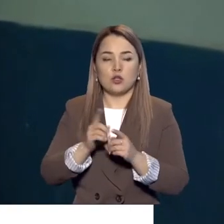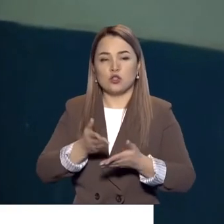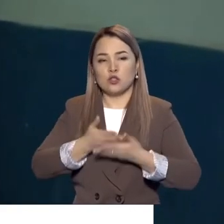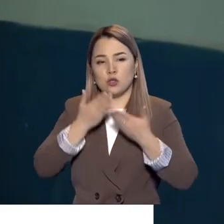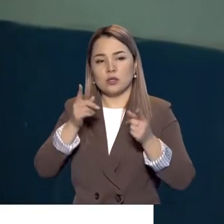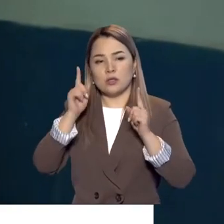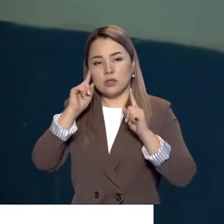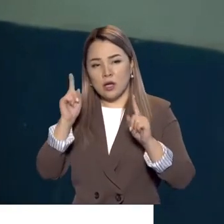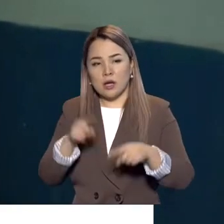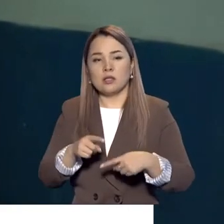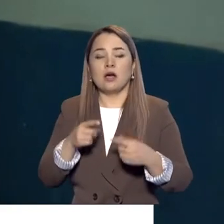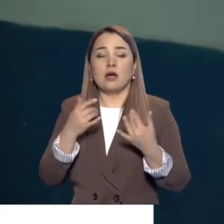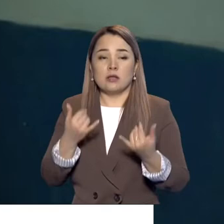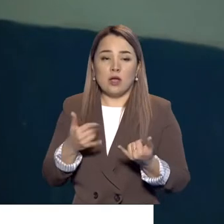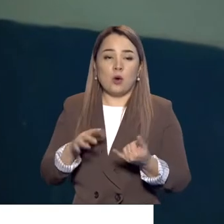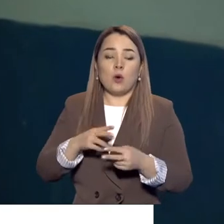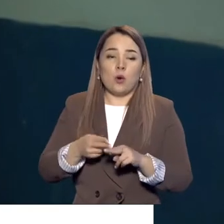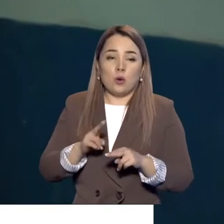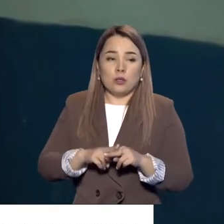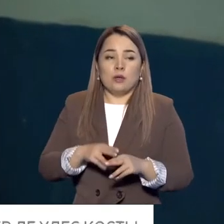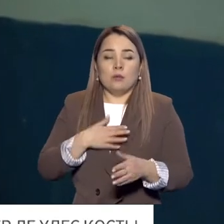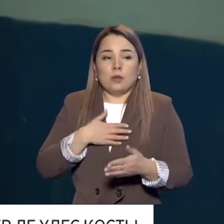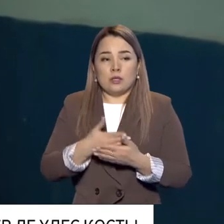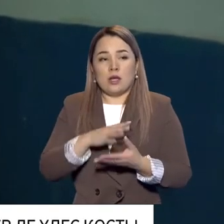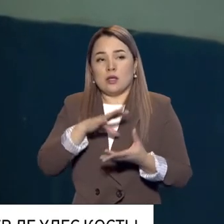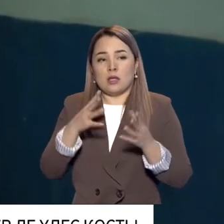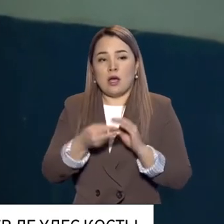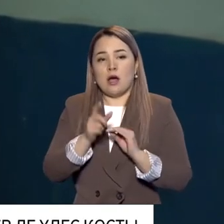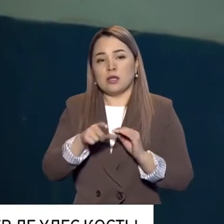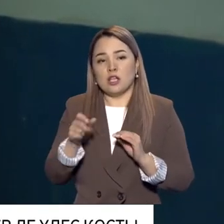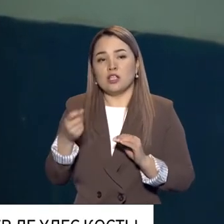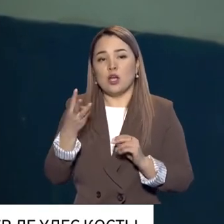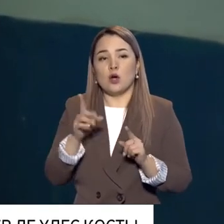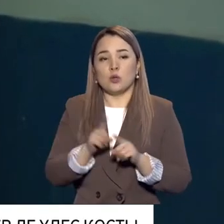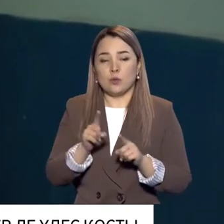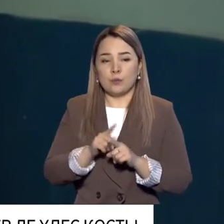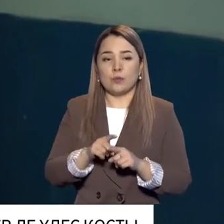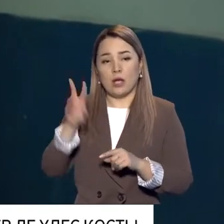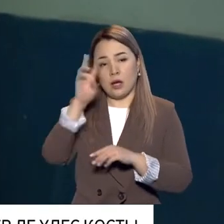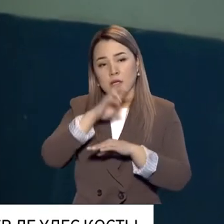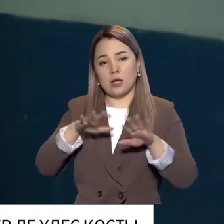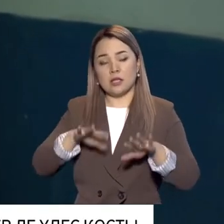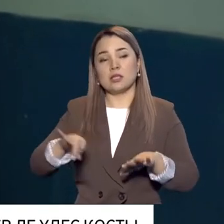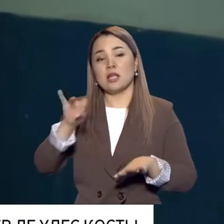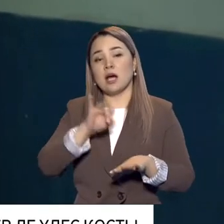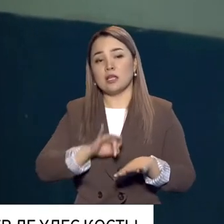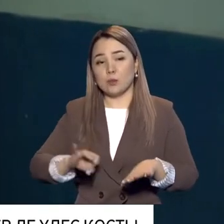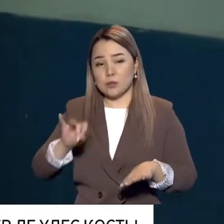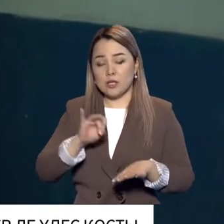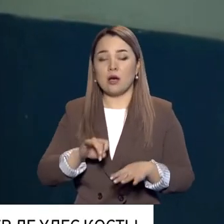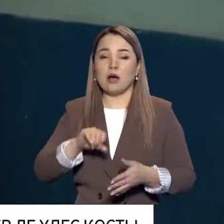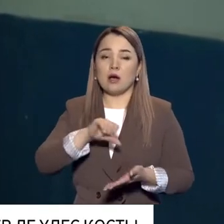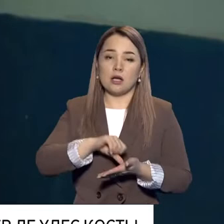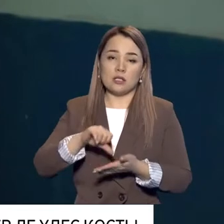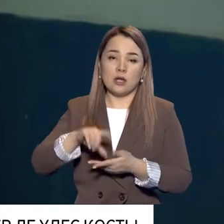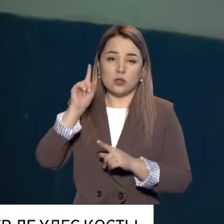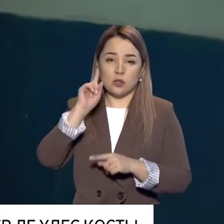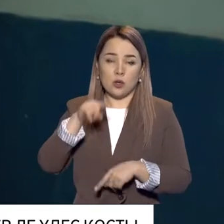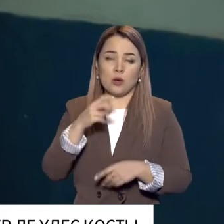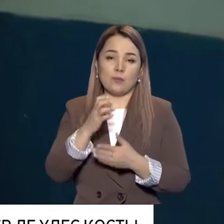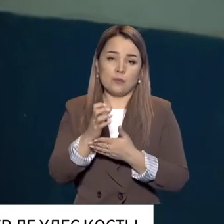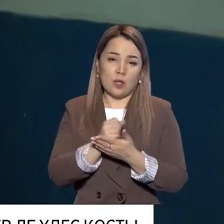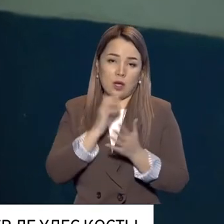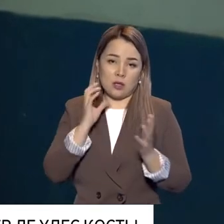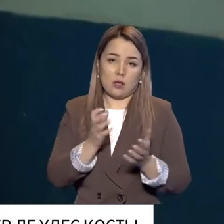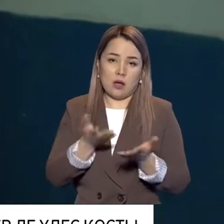кейін осында бар еліміз, жалпы бірнеше адамның ғана емес, бүкіл еліміздің тарихына қатысты дүниелер